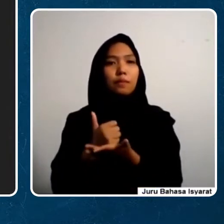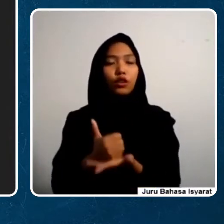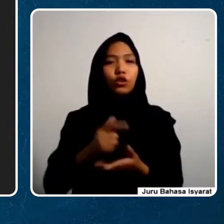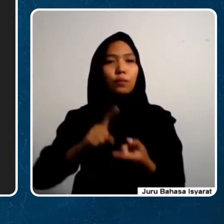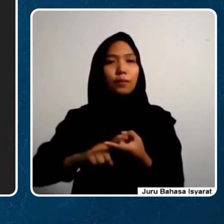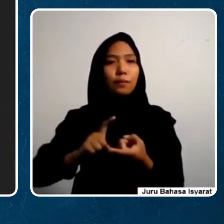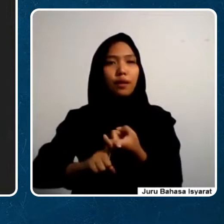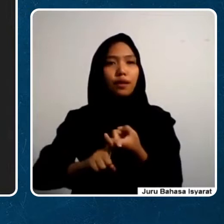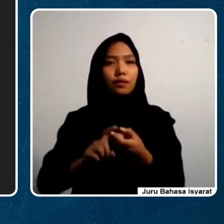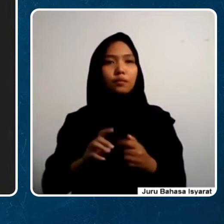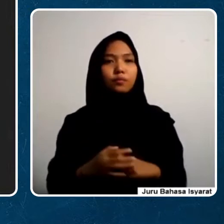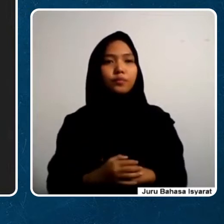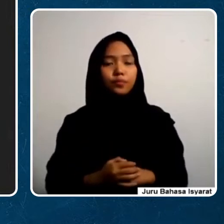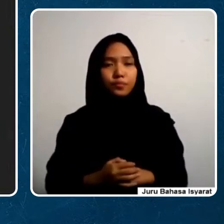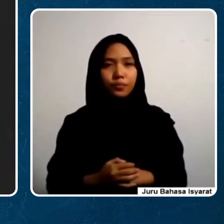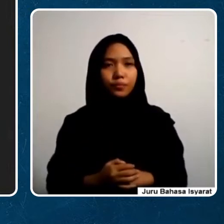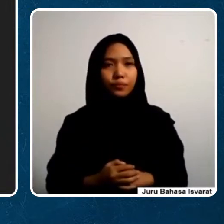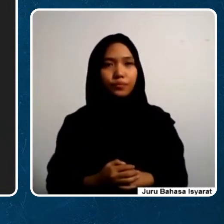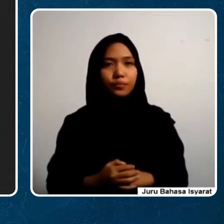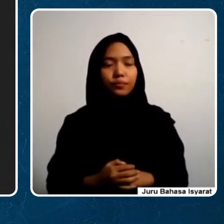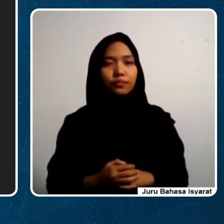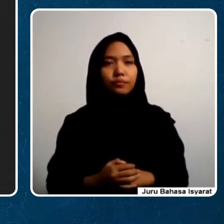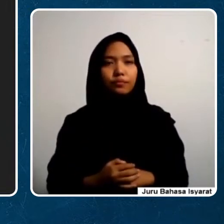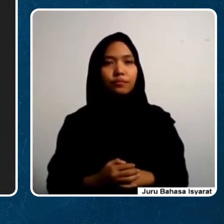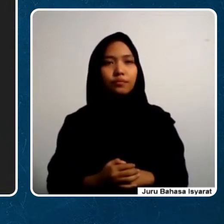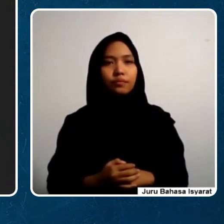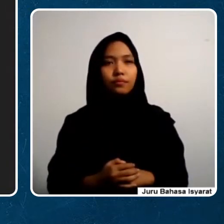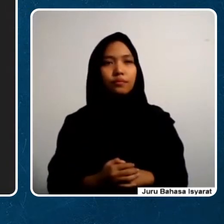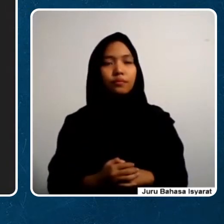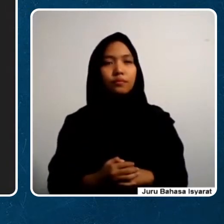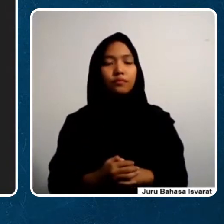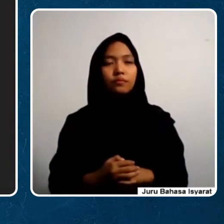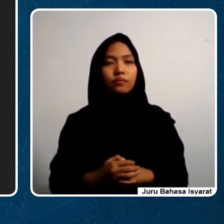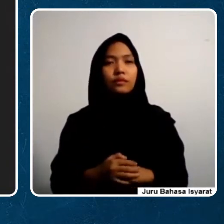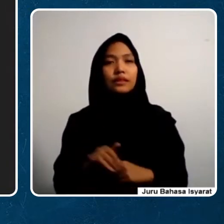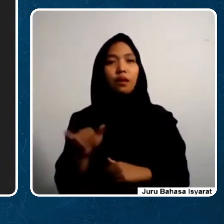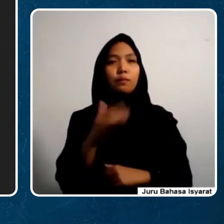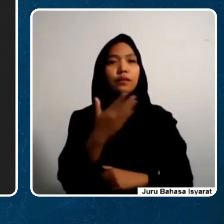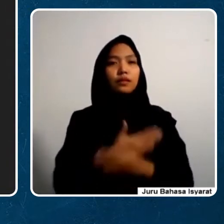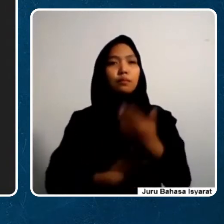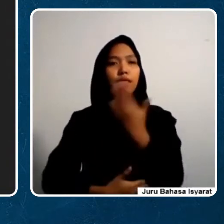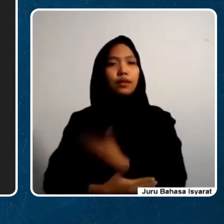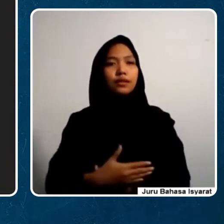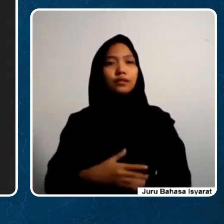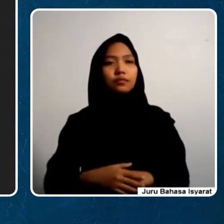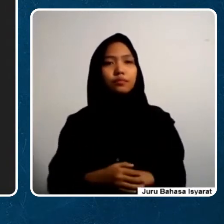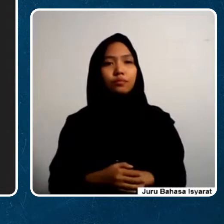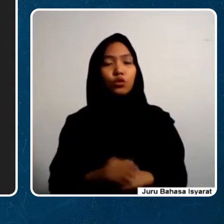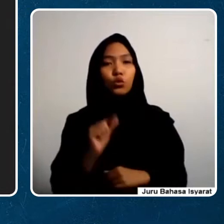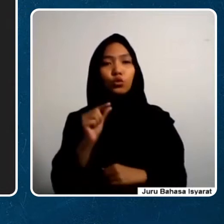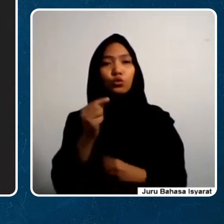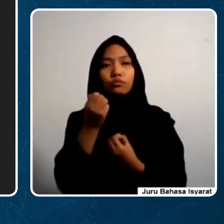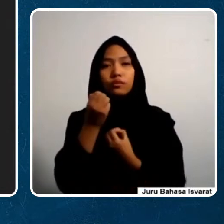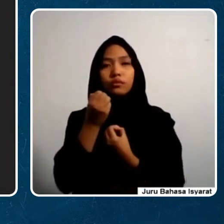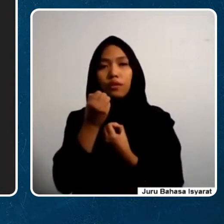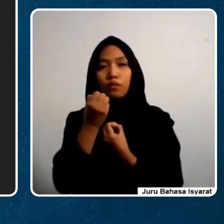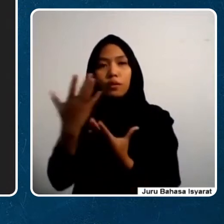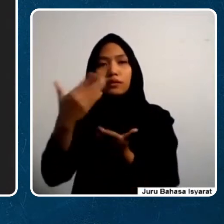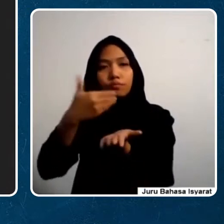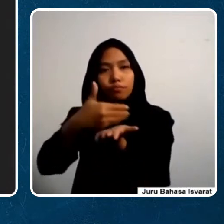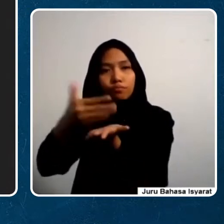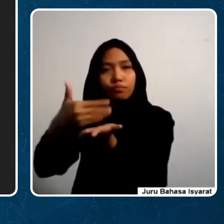Ya, KLNB ini tetap konsen seperti kegiatan yang dulu, yaitu